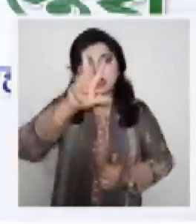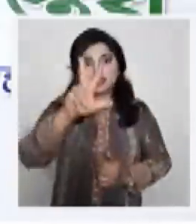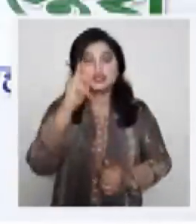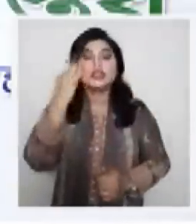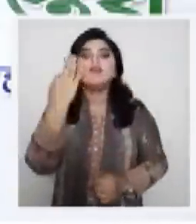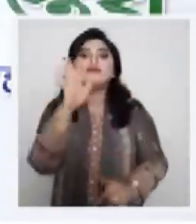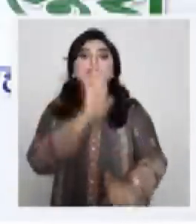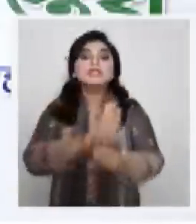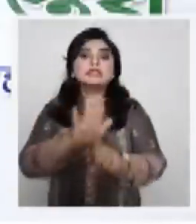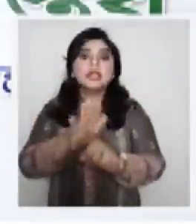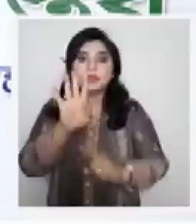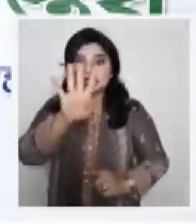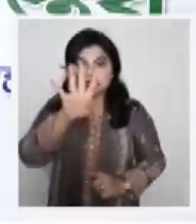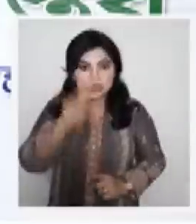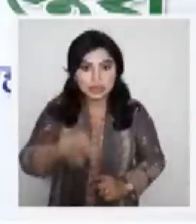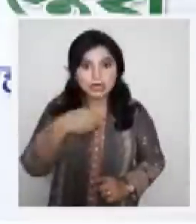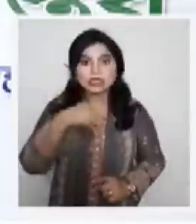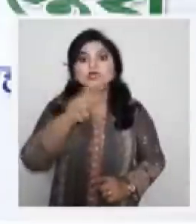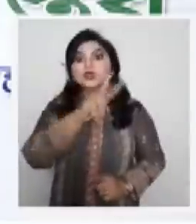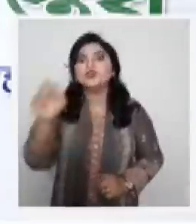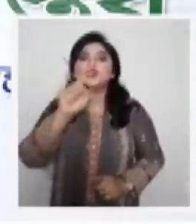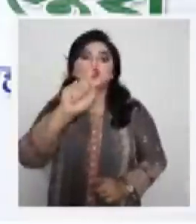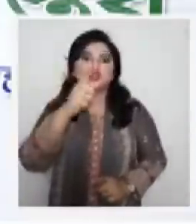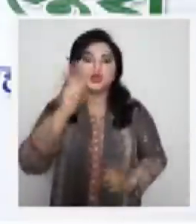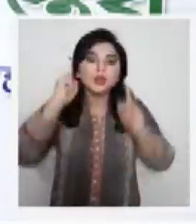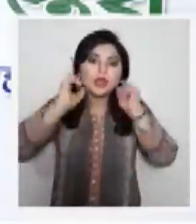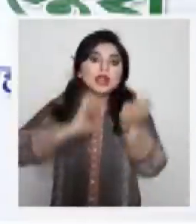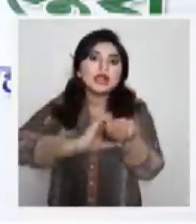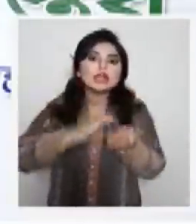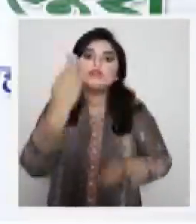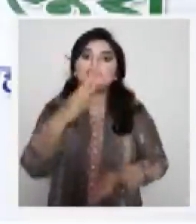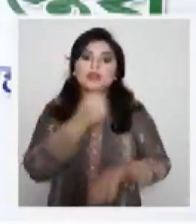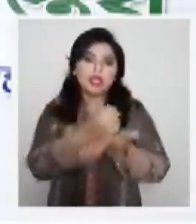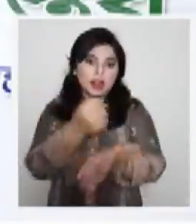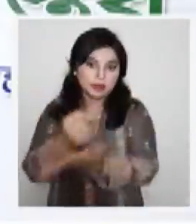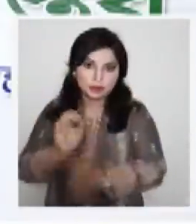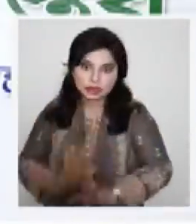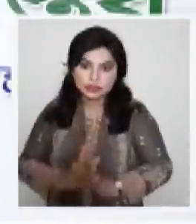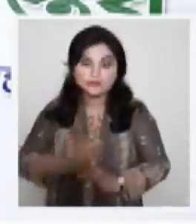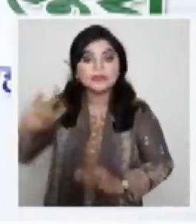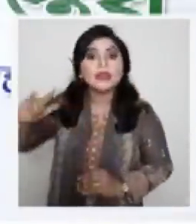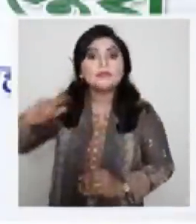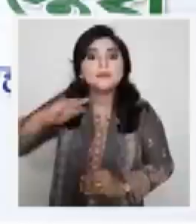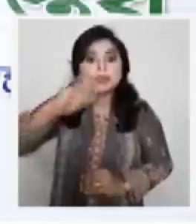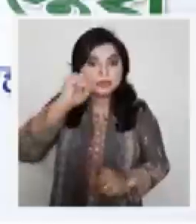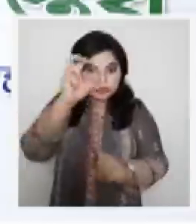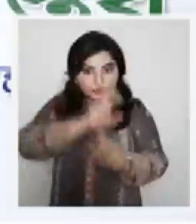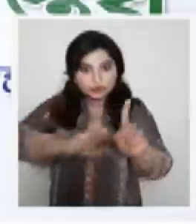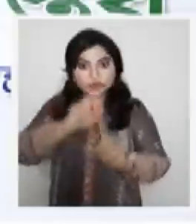24 ঘন্টায় নতুন করে সংযোজিত হয়েছে 8 জন চিকিৎসক। স্বেচ্ছাভিত্তিতে সেবা দিয়ে যাচ্ছেন চিকিৎসক 4,217